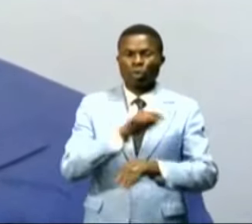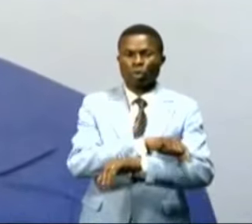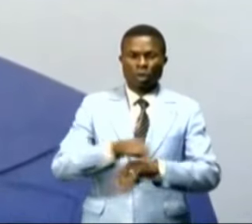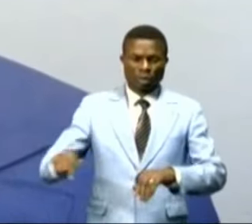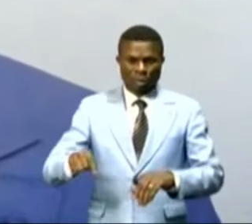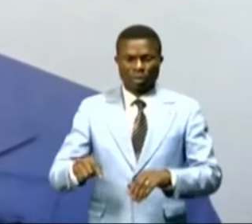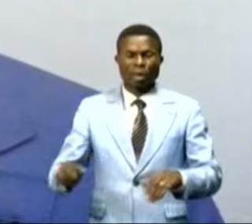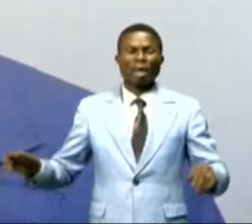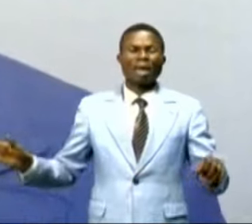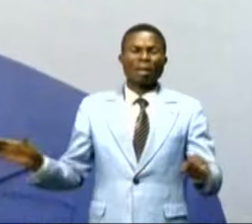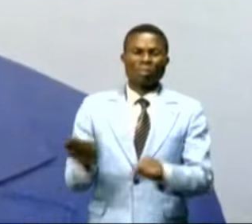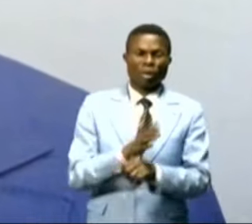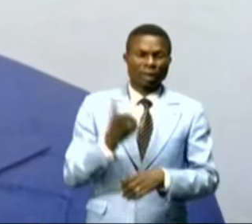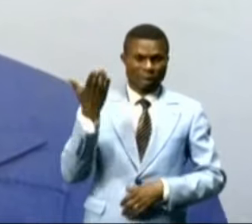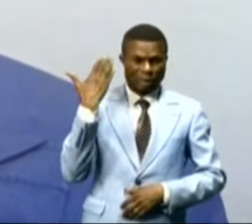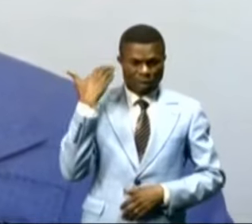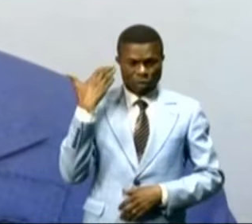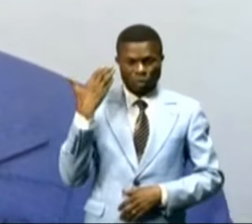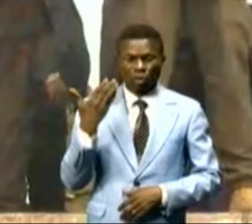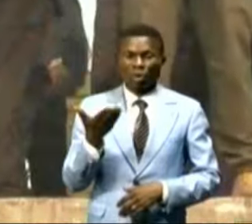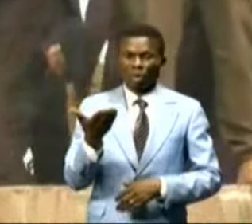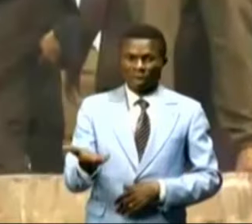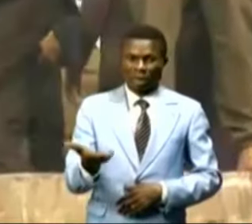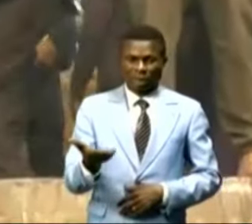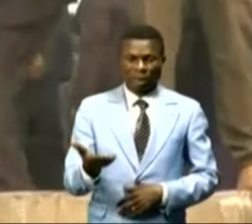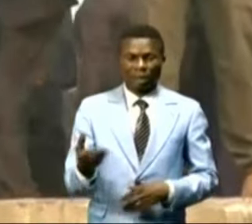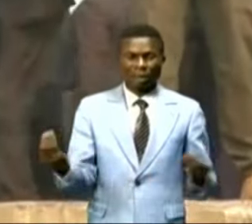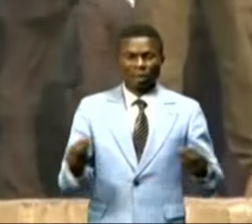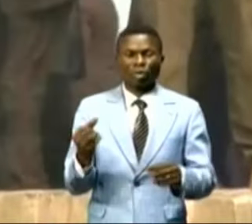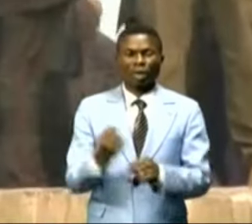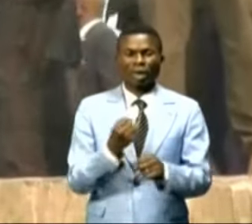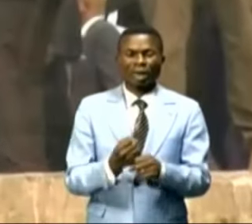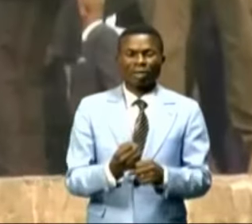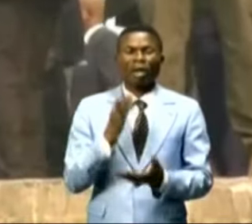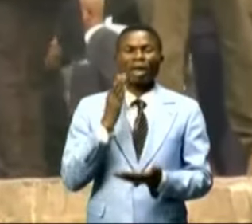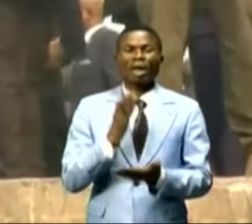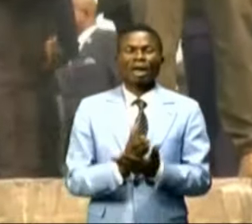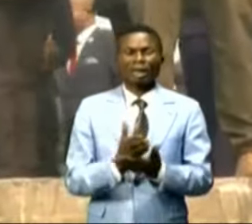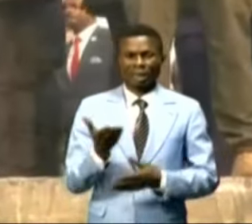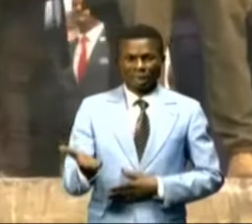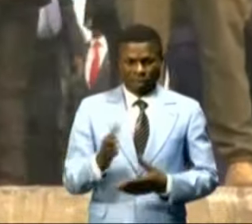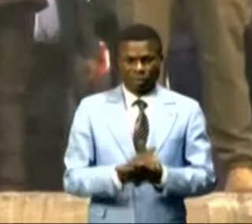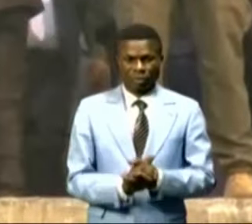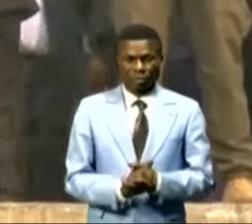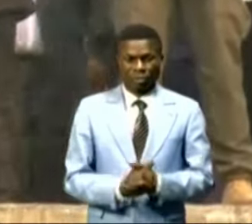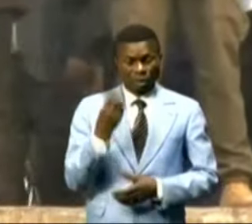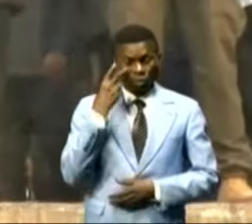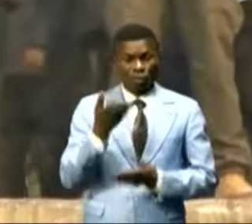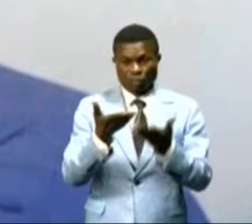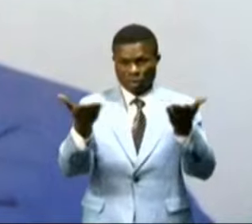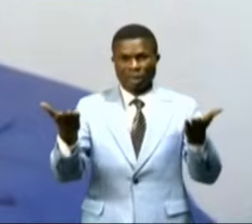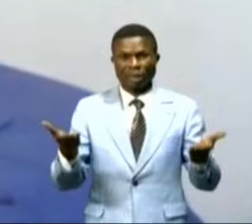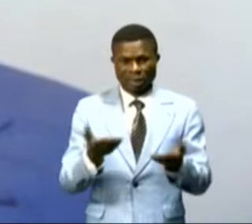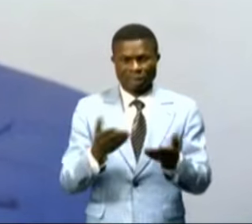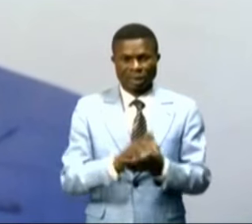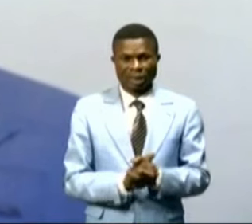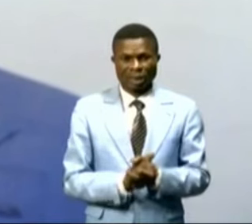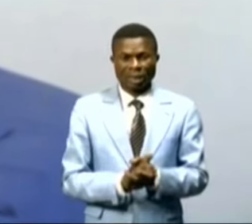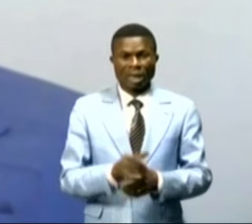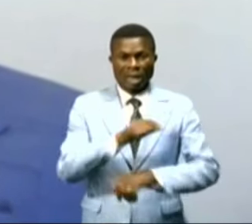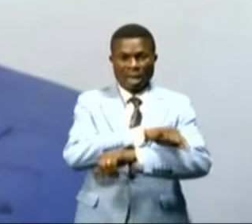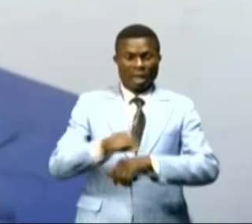été endommagés, les meubles endommagés, donc c'est ce qui a fait traîner l'inauguration. Si vous regardez bien, il y a un